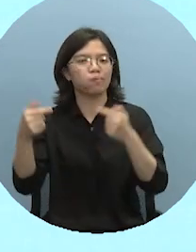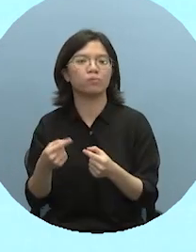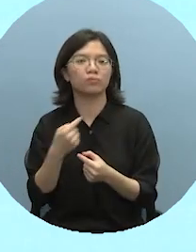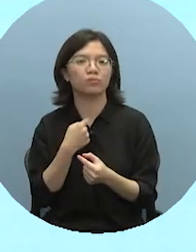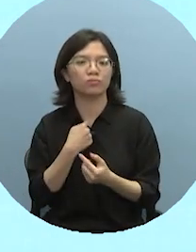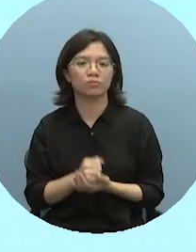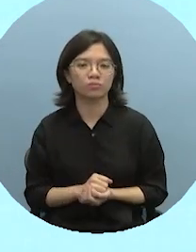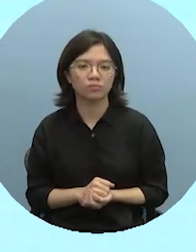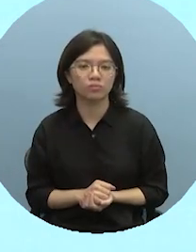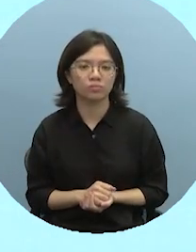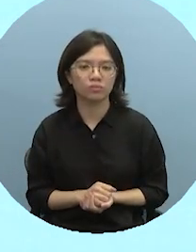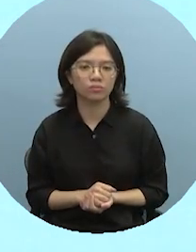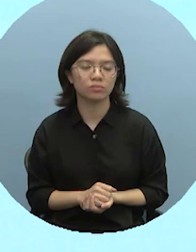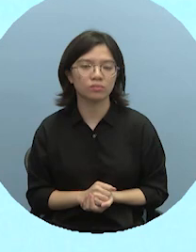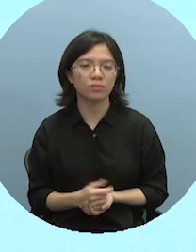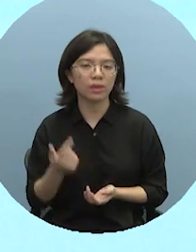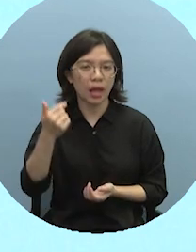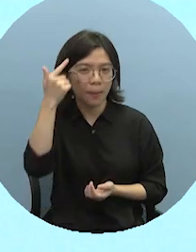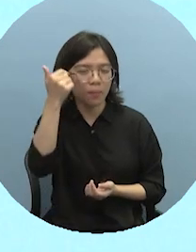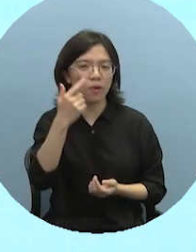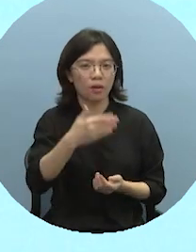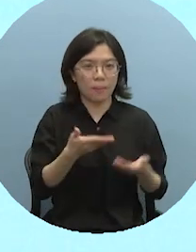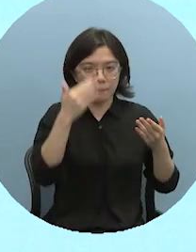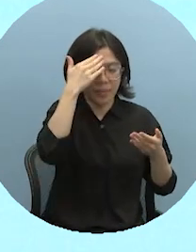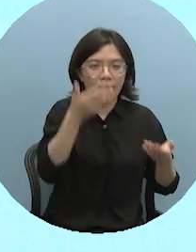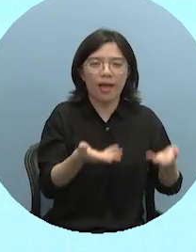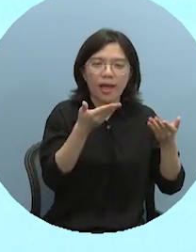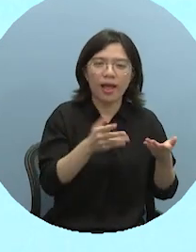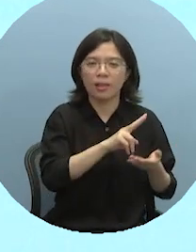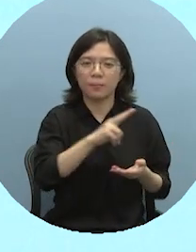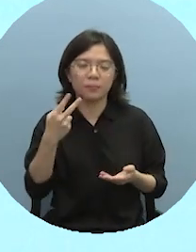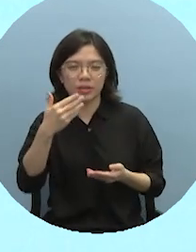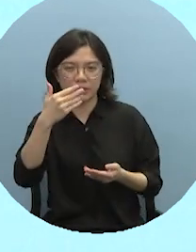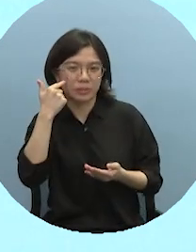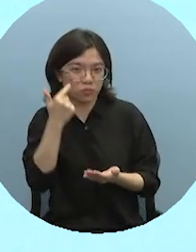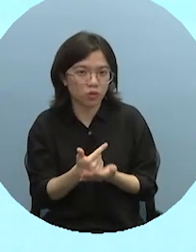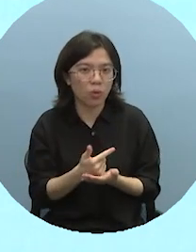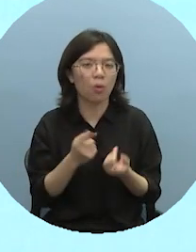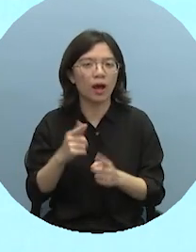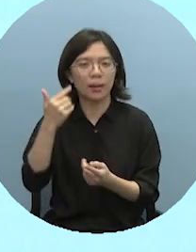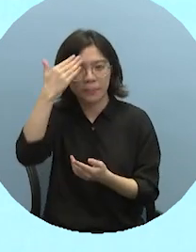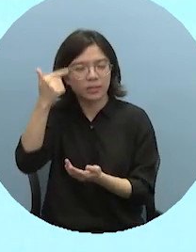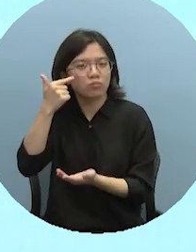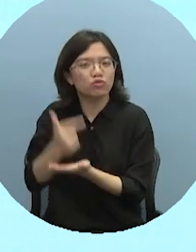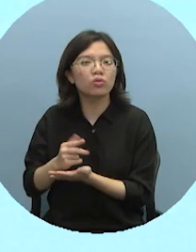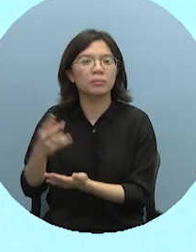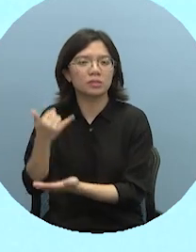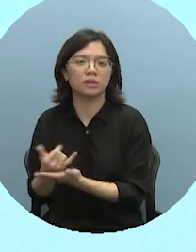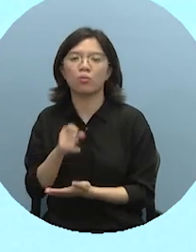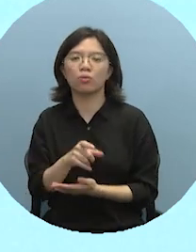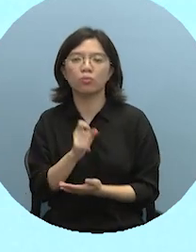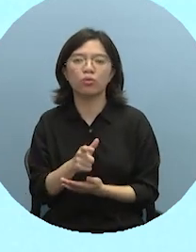要防止輕症變重症、重症變死亡，盡量減低死亡數